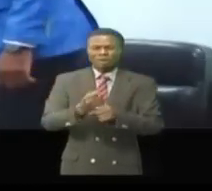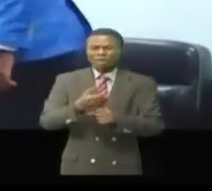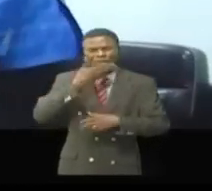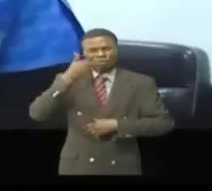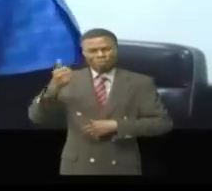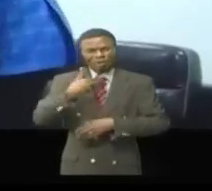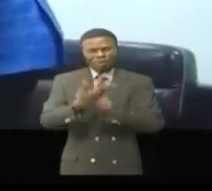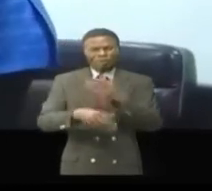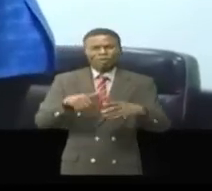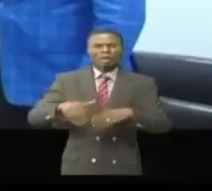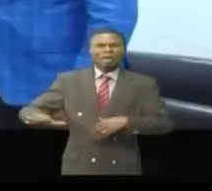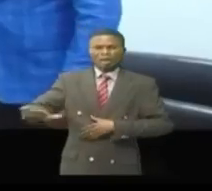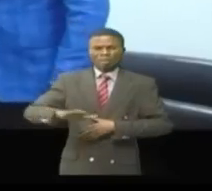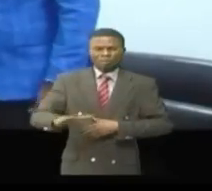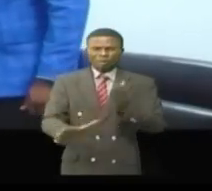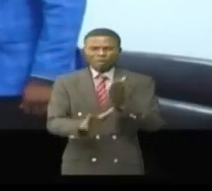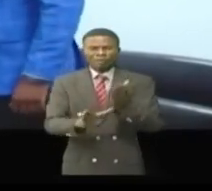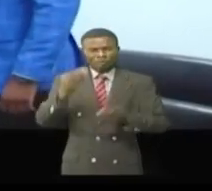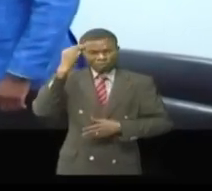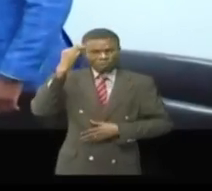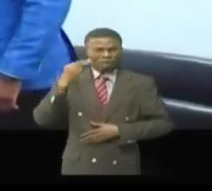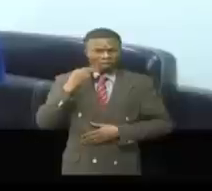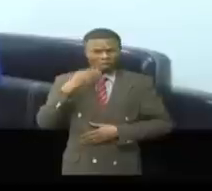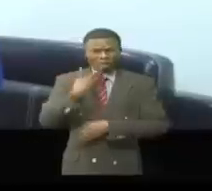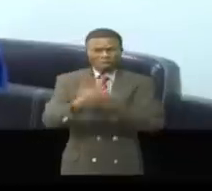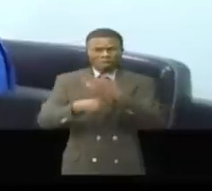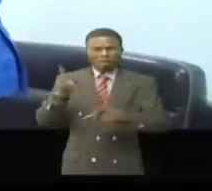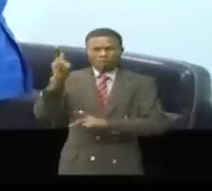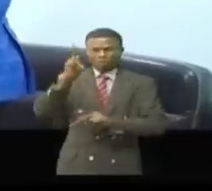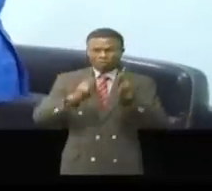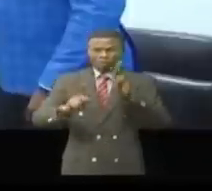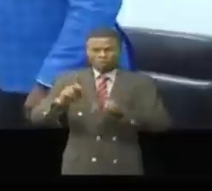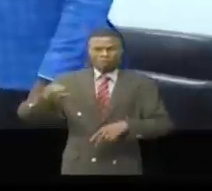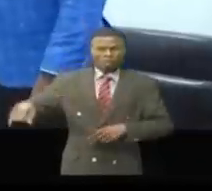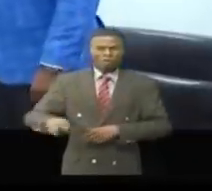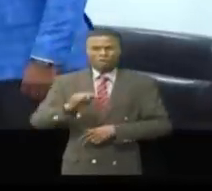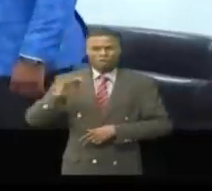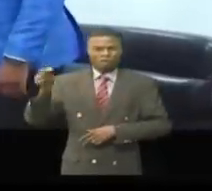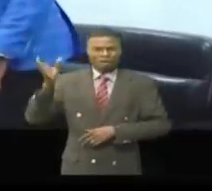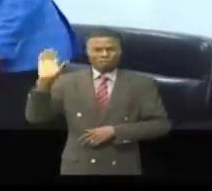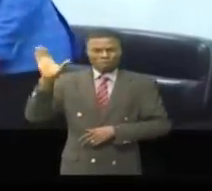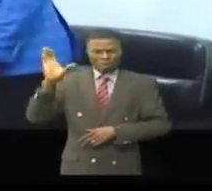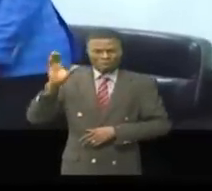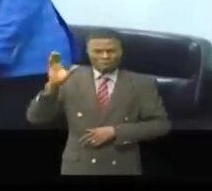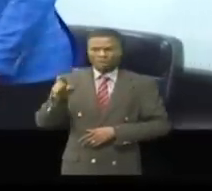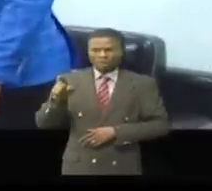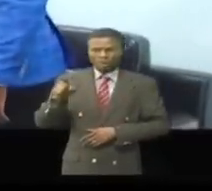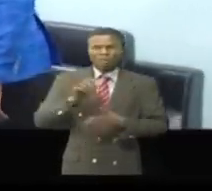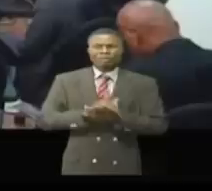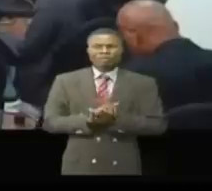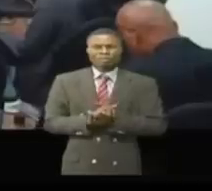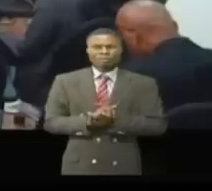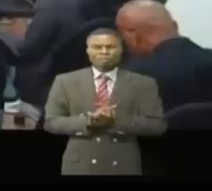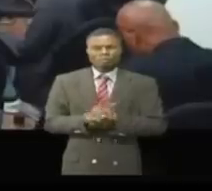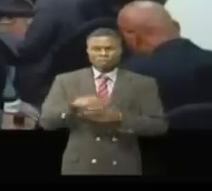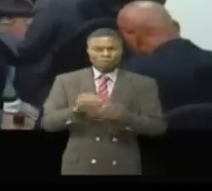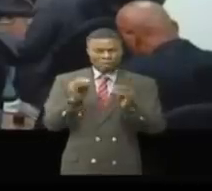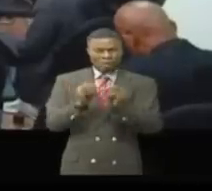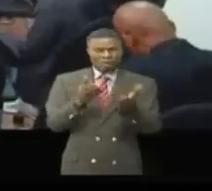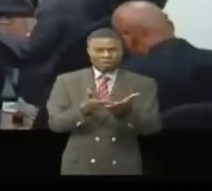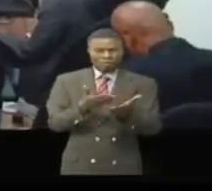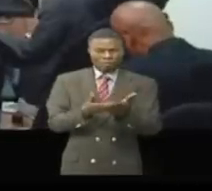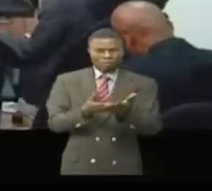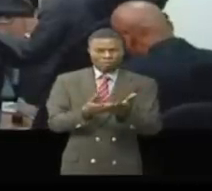à la nation par le vice-premier ministre, ministre de la fonction publique, Jean-Pierre Liaou. Au cours de cette réunion,